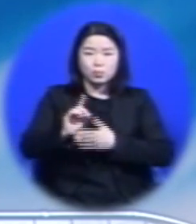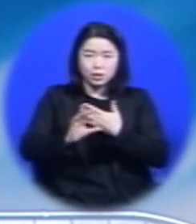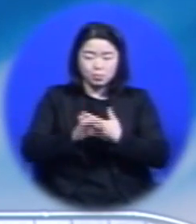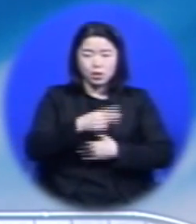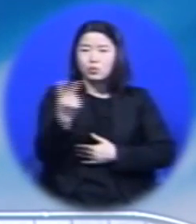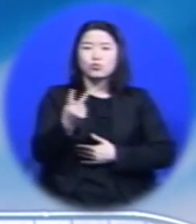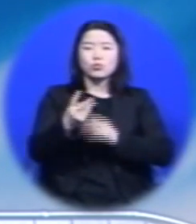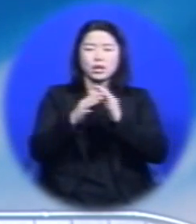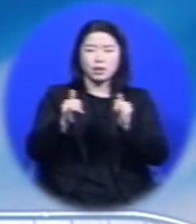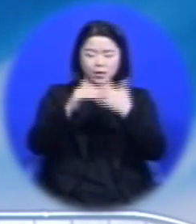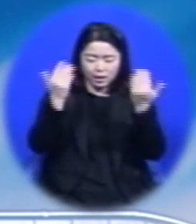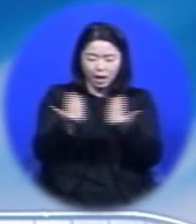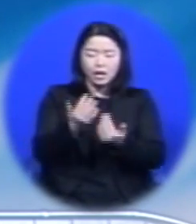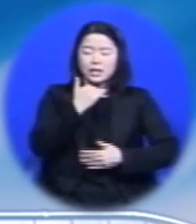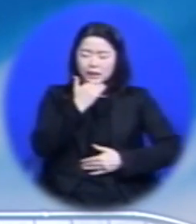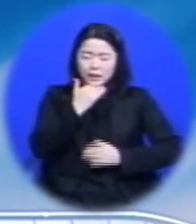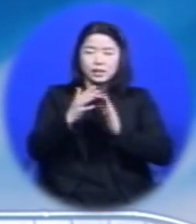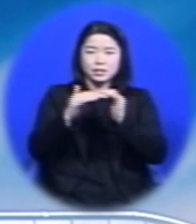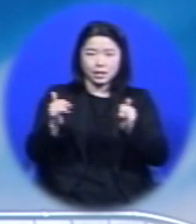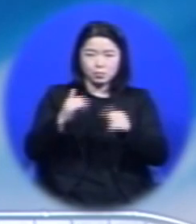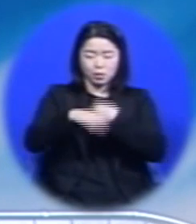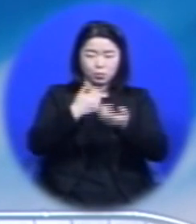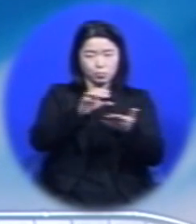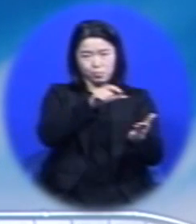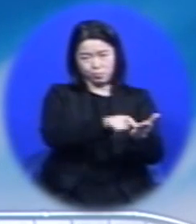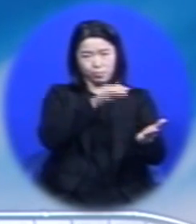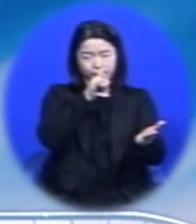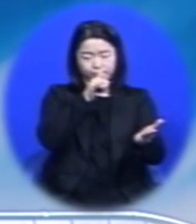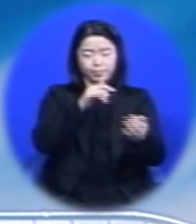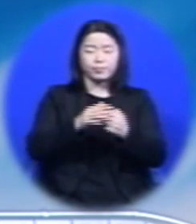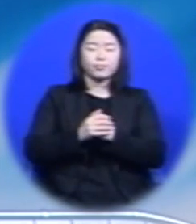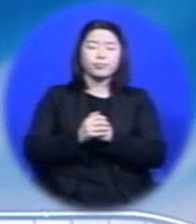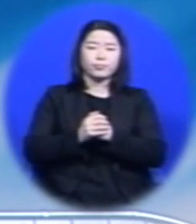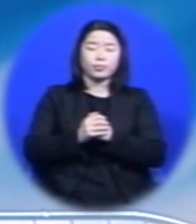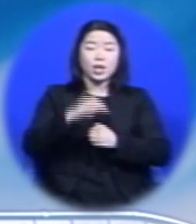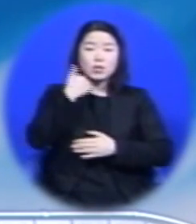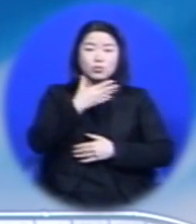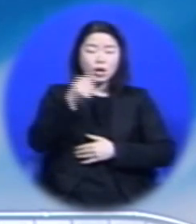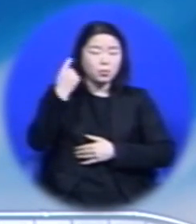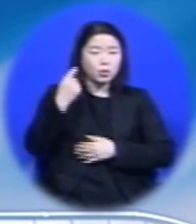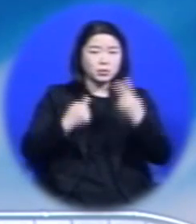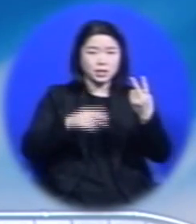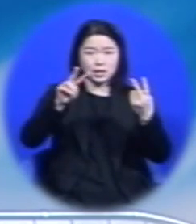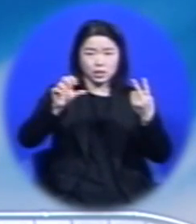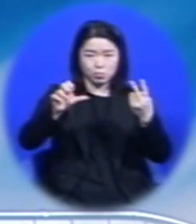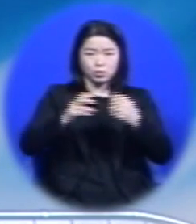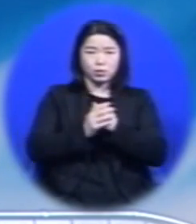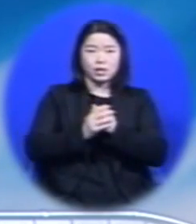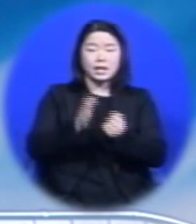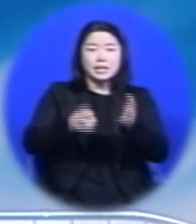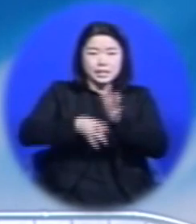그들이 다 기다리는 사람이었기 때문이라고 성경은 이야기합니다 누가복음 2장 20 25절에